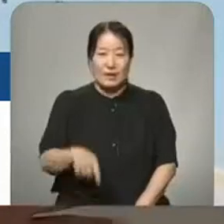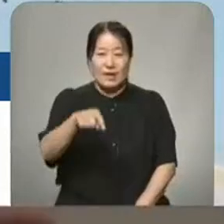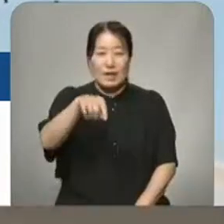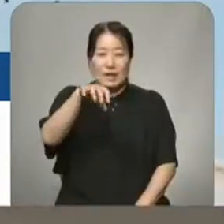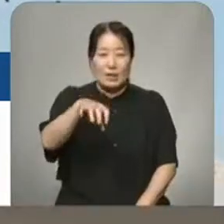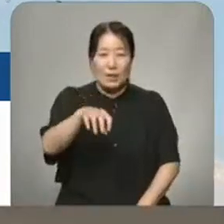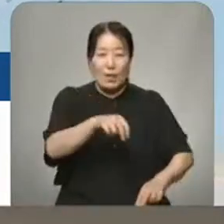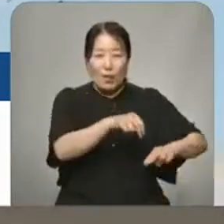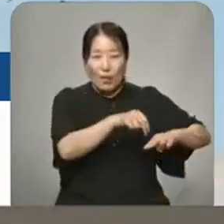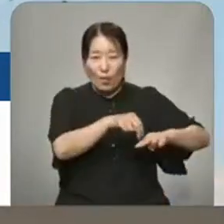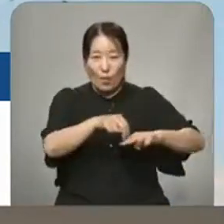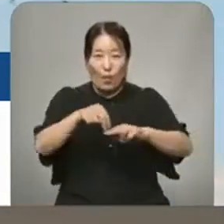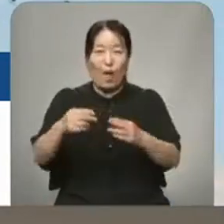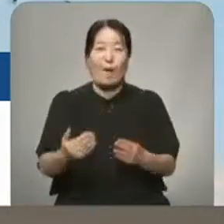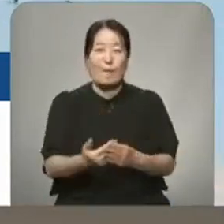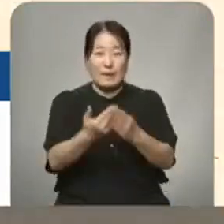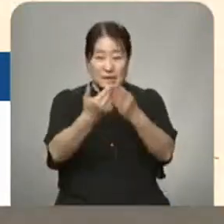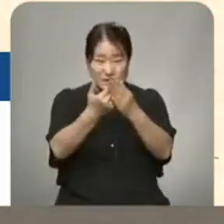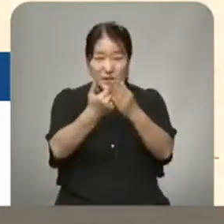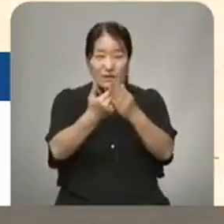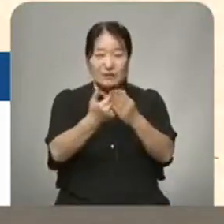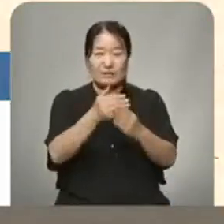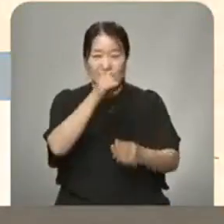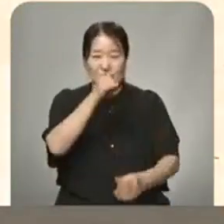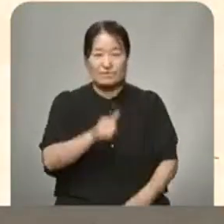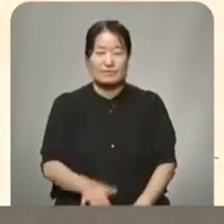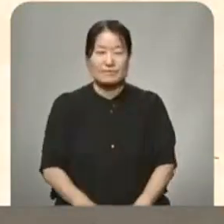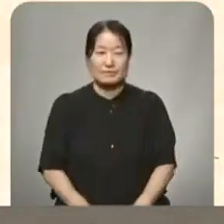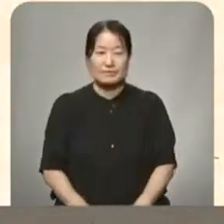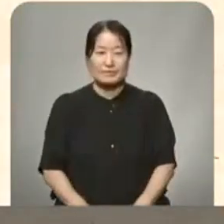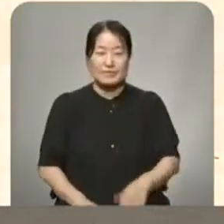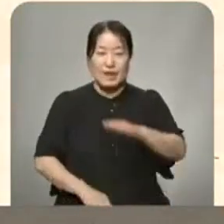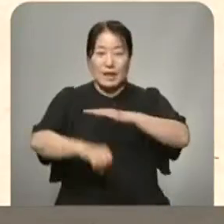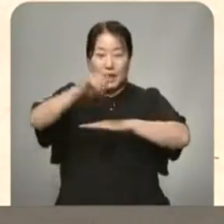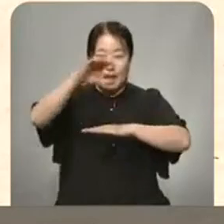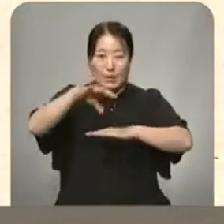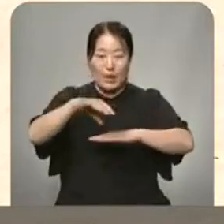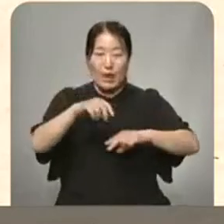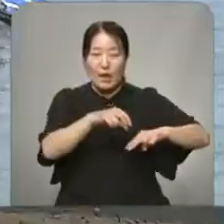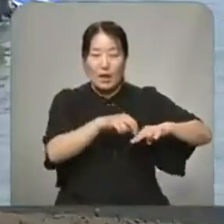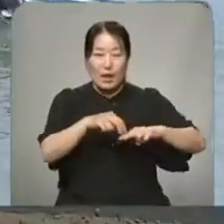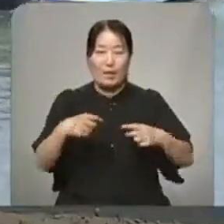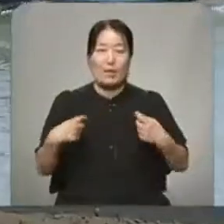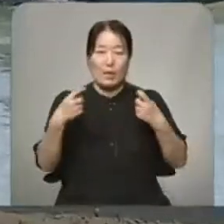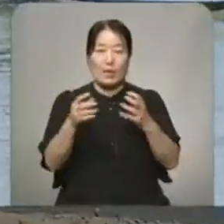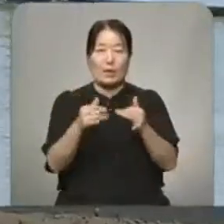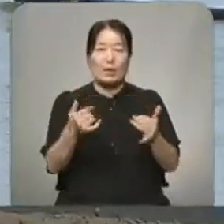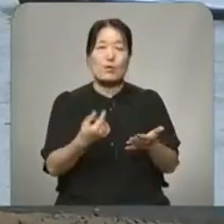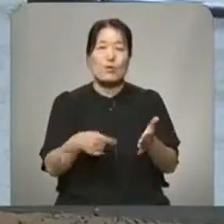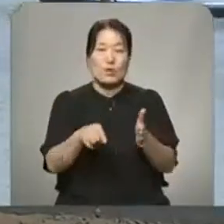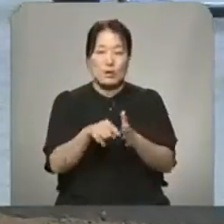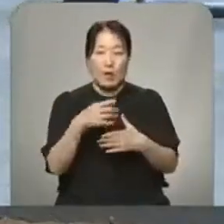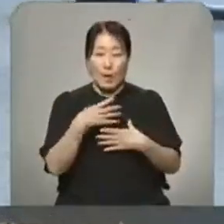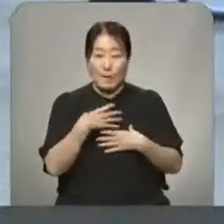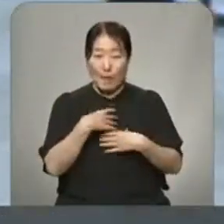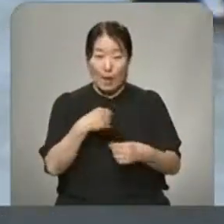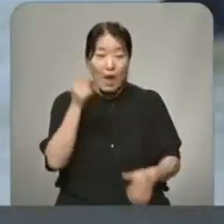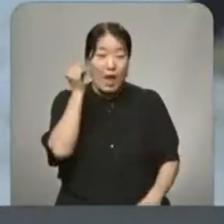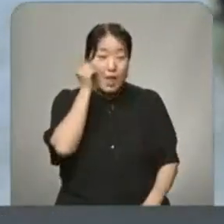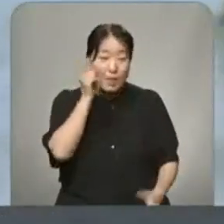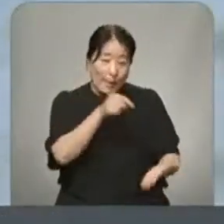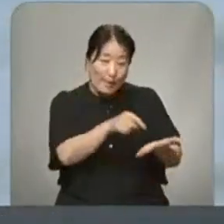지금 서핑이나 이런 게 활성화돼가지고 찾기 때문에. 양양군이 서핑 관광객에 대한 편의 제공을 위한 스마트 서핑